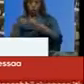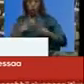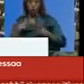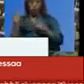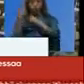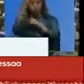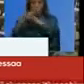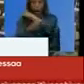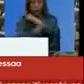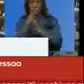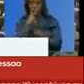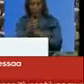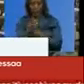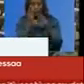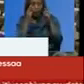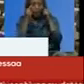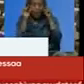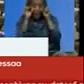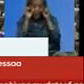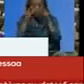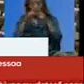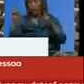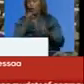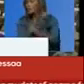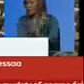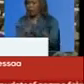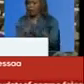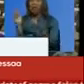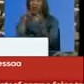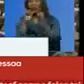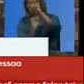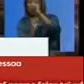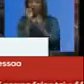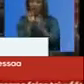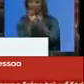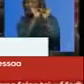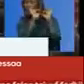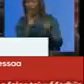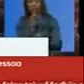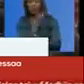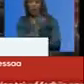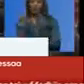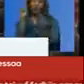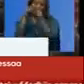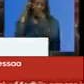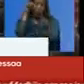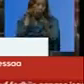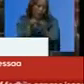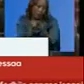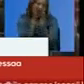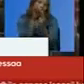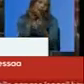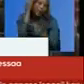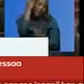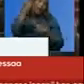ፓርቲዎችን የምናይበት መነጽር እንደ ተቃዋሚ ሳይሆን እንደ ተፎካካሪ እንደ ጠላት ሳይሆን እንደ ወንድም አማራጭ